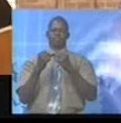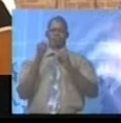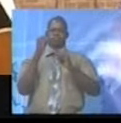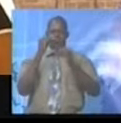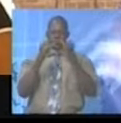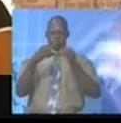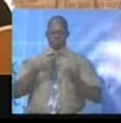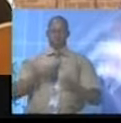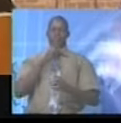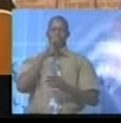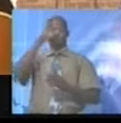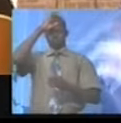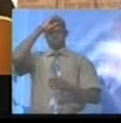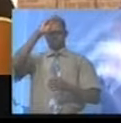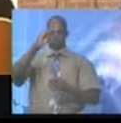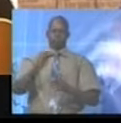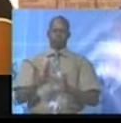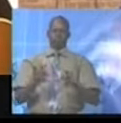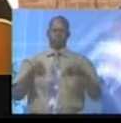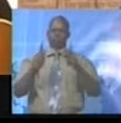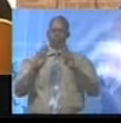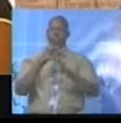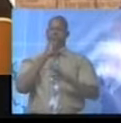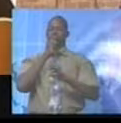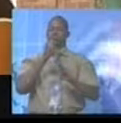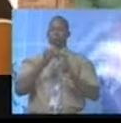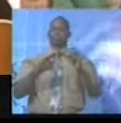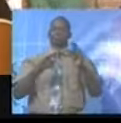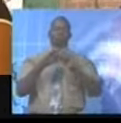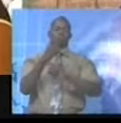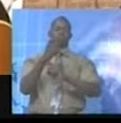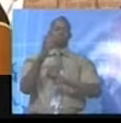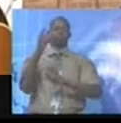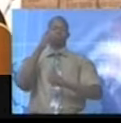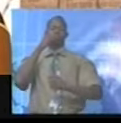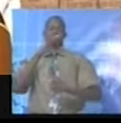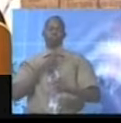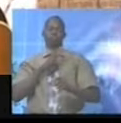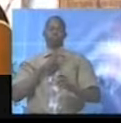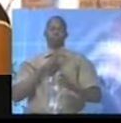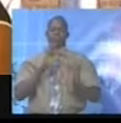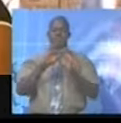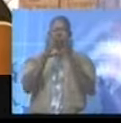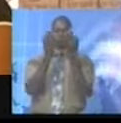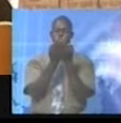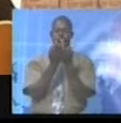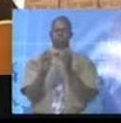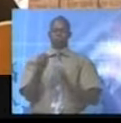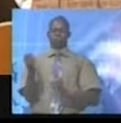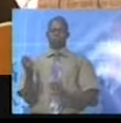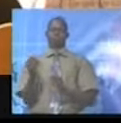Si j'étais un homme, je ne permettrais pas qu'on excise une fille de ma cour et des cours voisines.